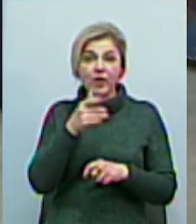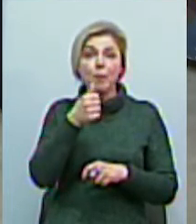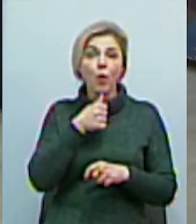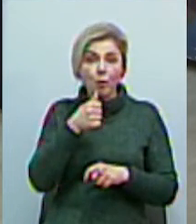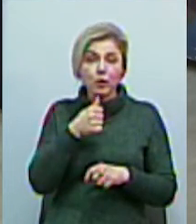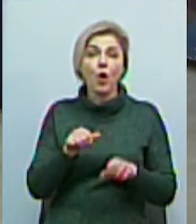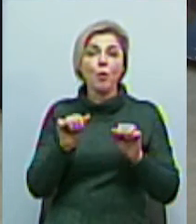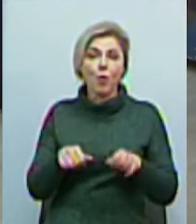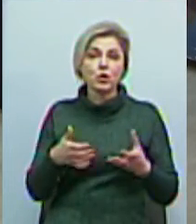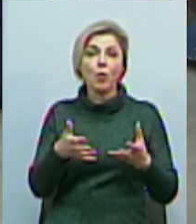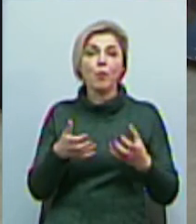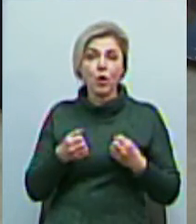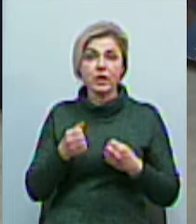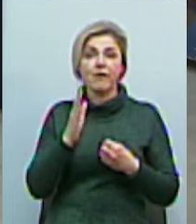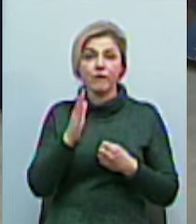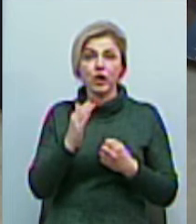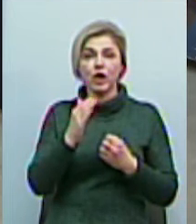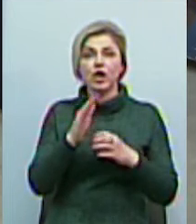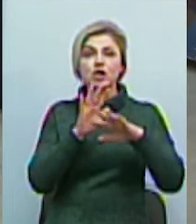можуть отримати в шкалі